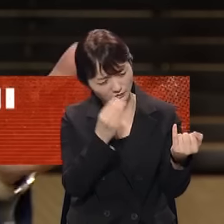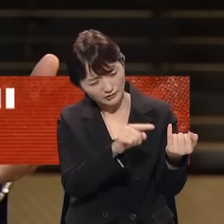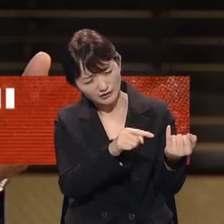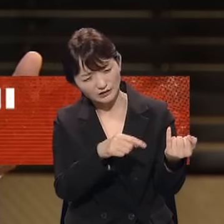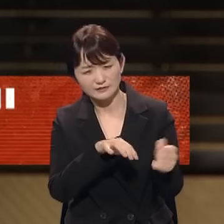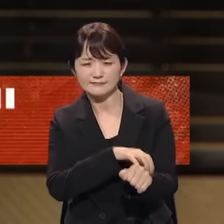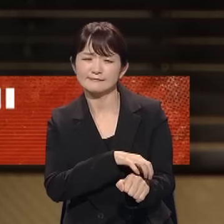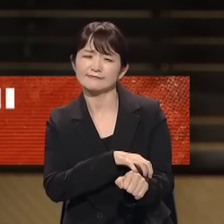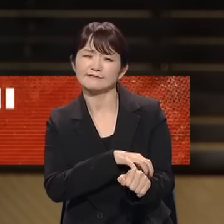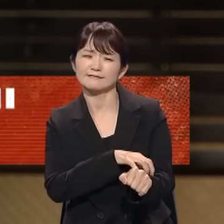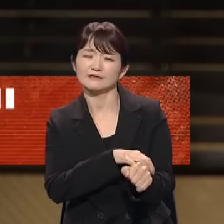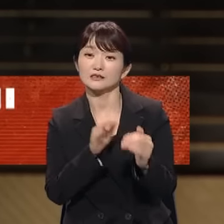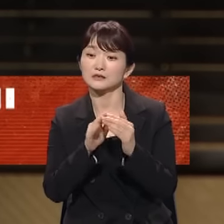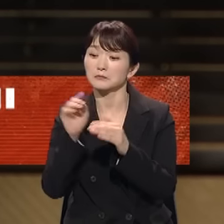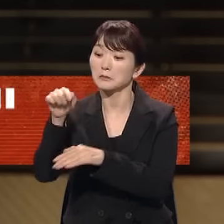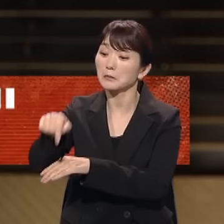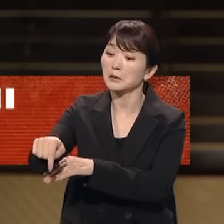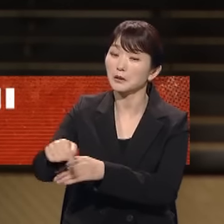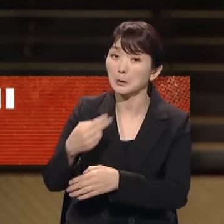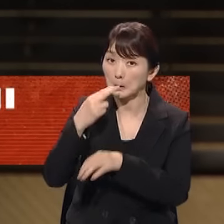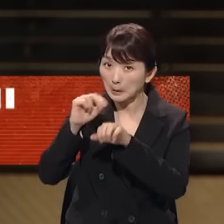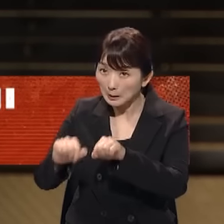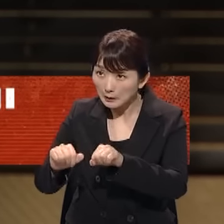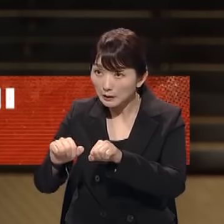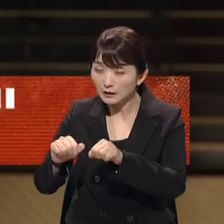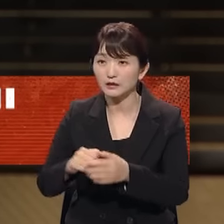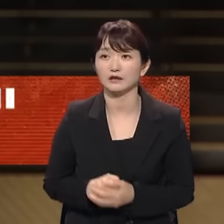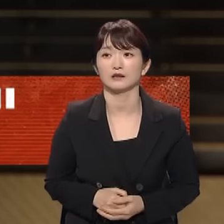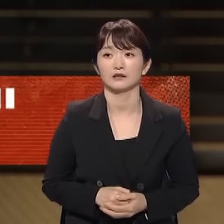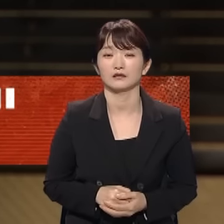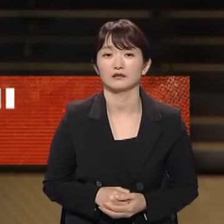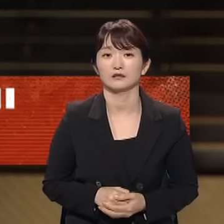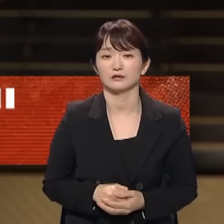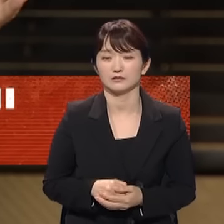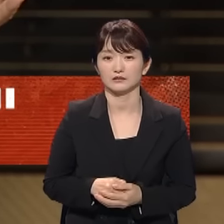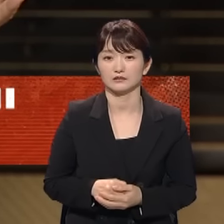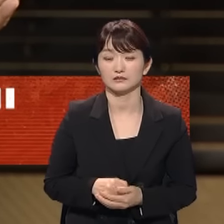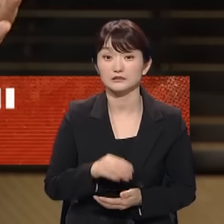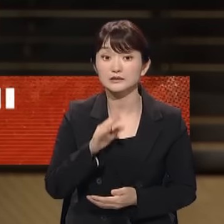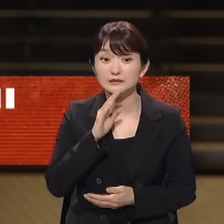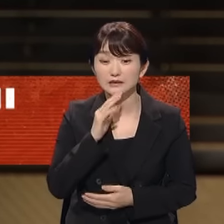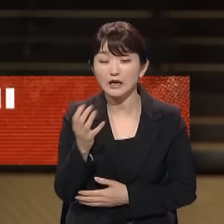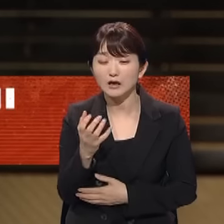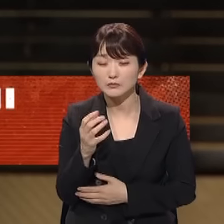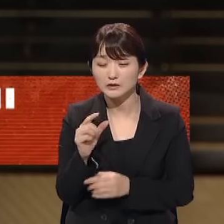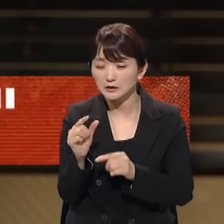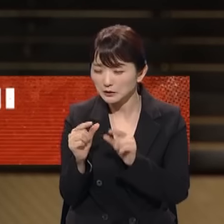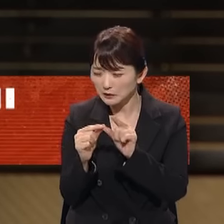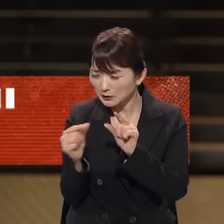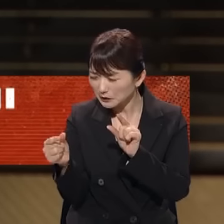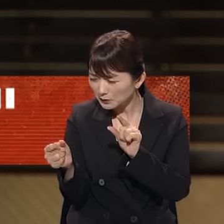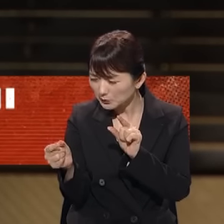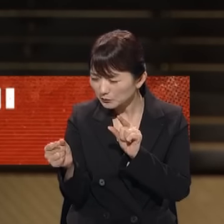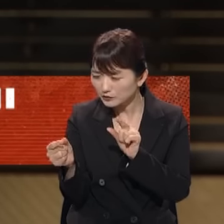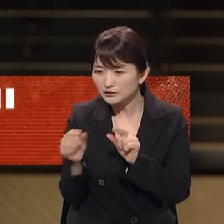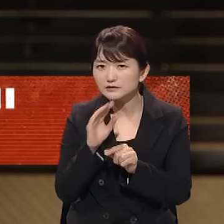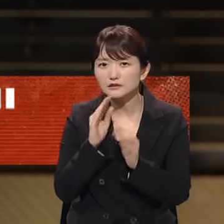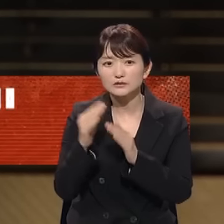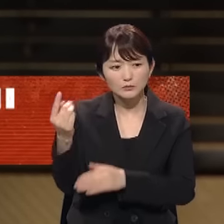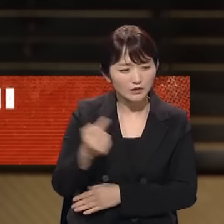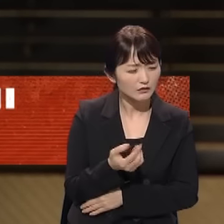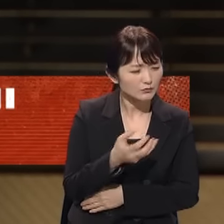밖에 나가면 살아나는 그런 경우인데 그게 요만큼 있는 사람은 봤어도 실제로 저렇게 아프다고 하는 정도의 상황은 본 적이 없거든요.